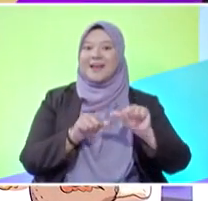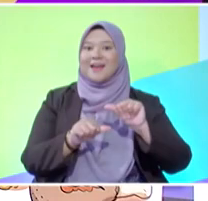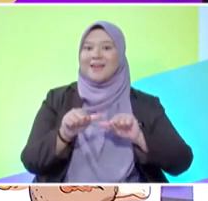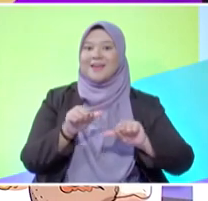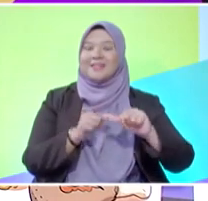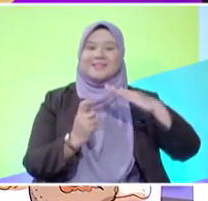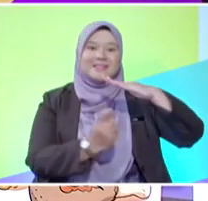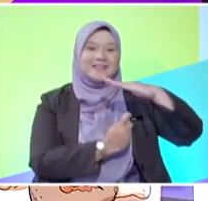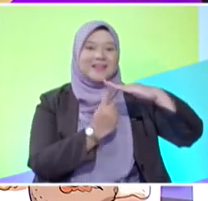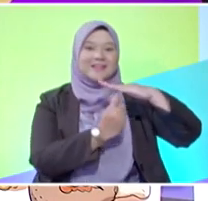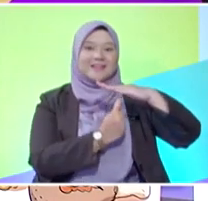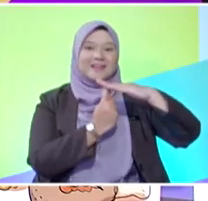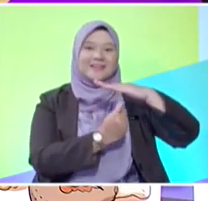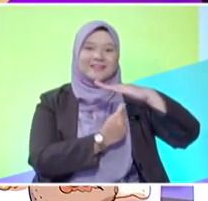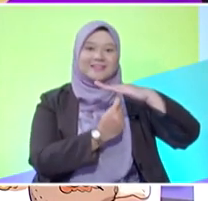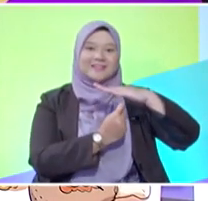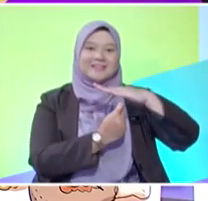awal prasekolah